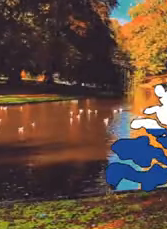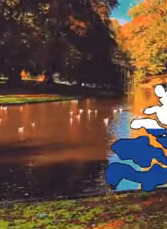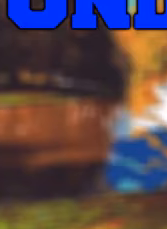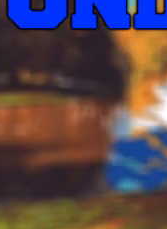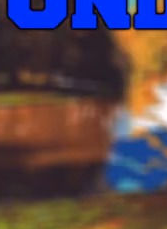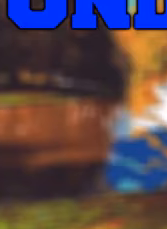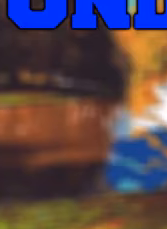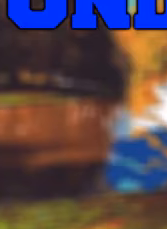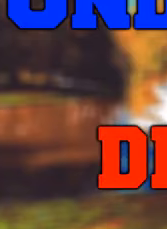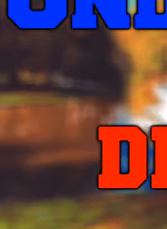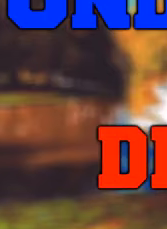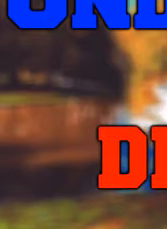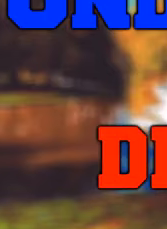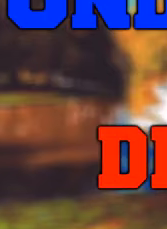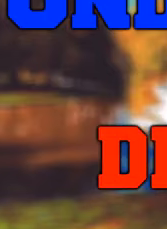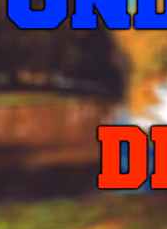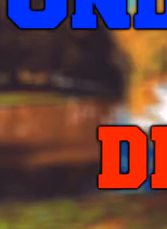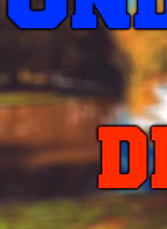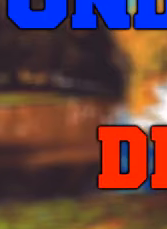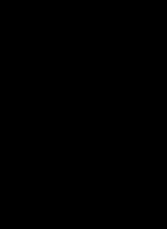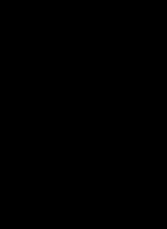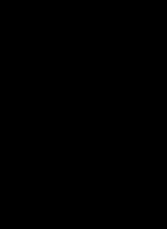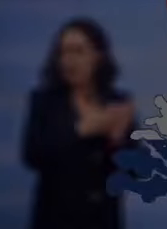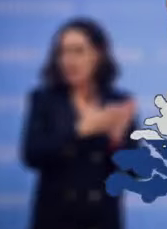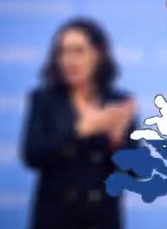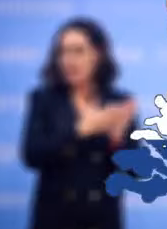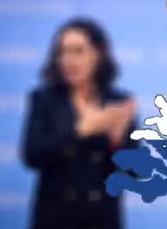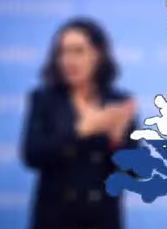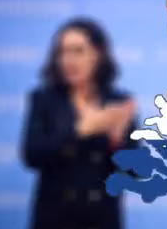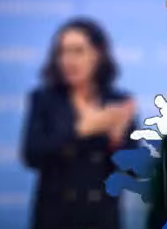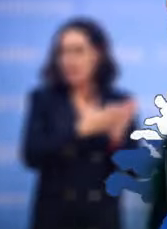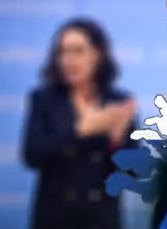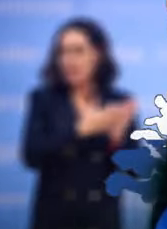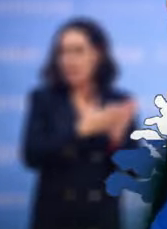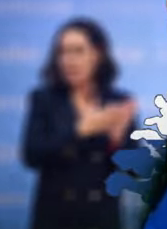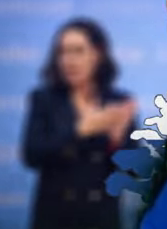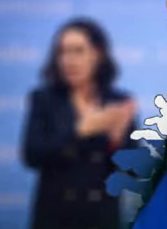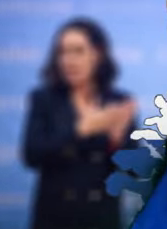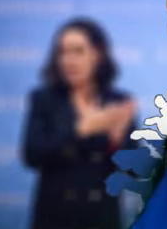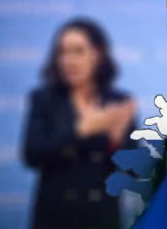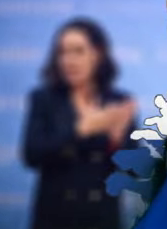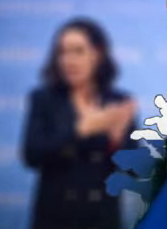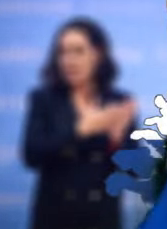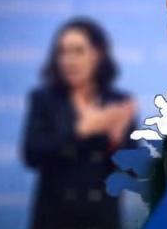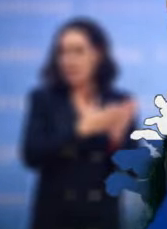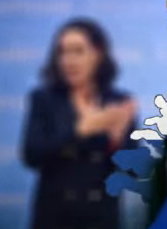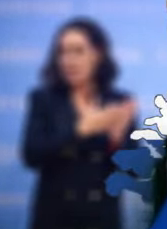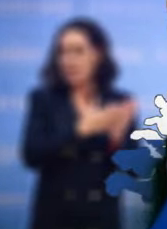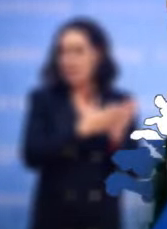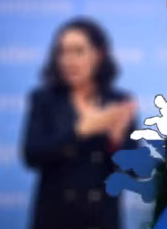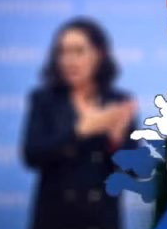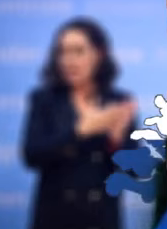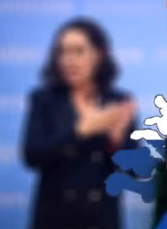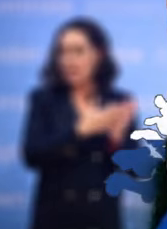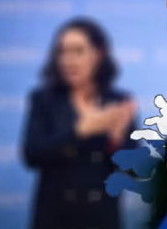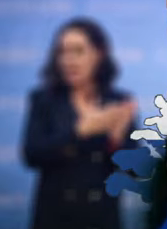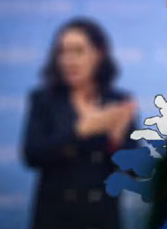Nederland, let door. Onderwerp dinsdag. Onderwerp dinsdag op deze dag. Ja, onderwerp dinsdag. Ja, natuurlijk de dag natuurlijk